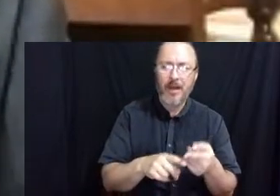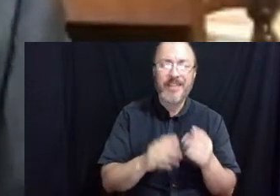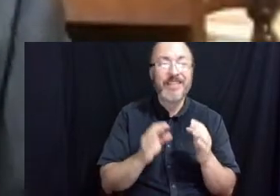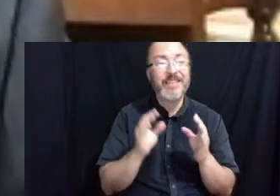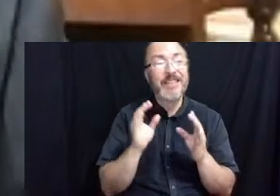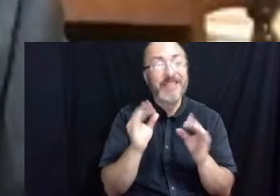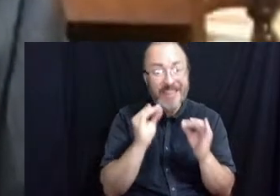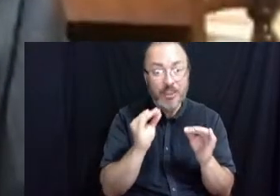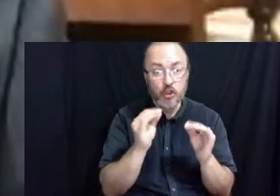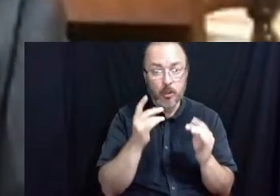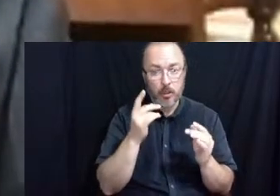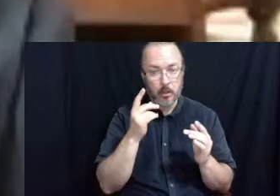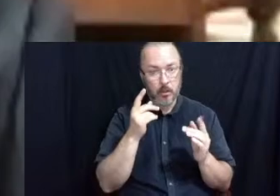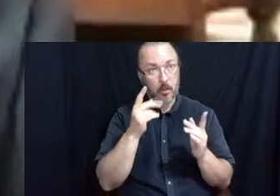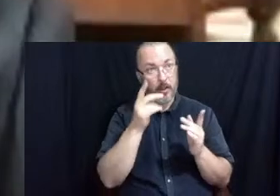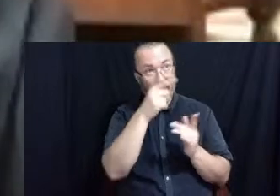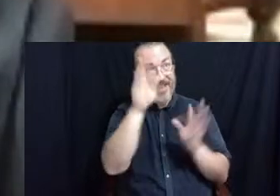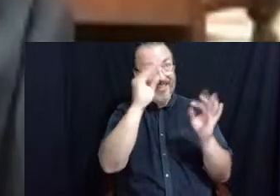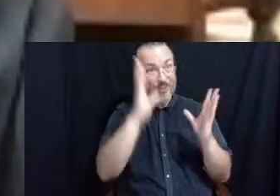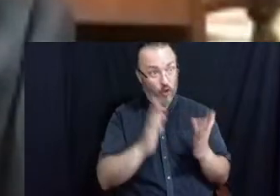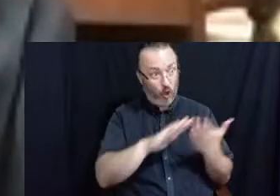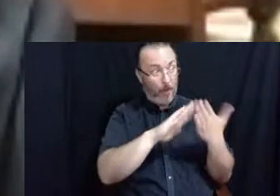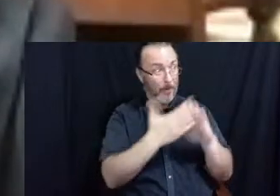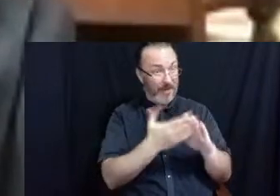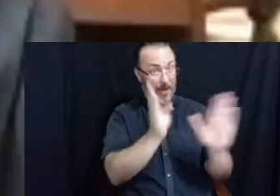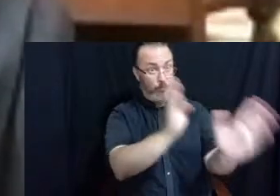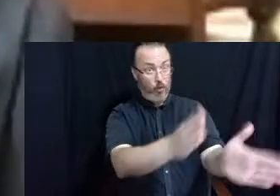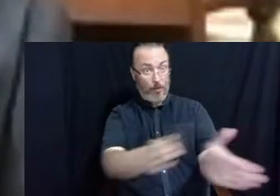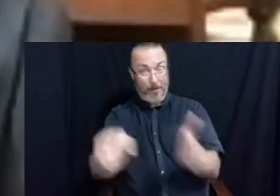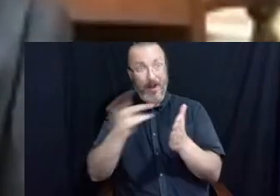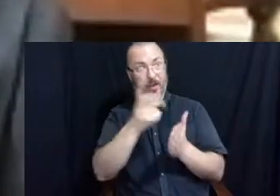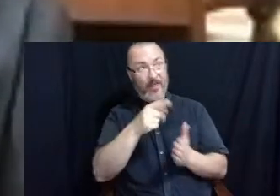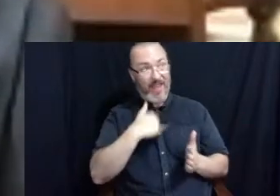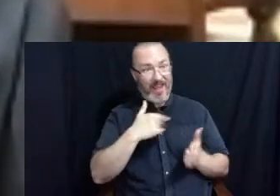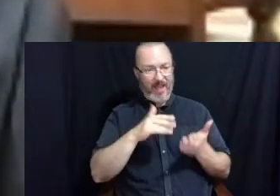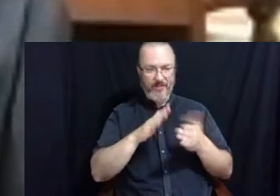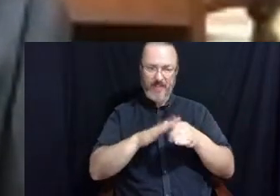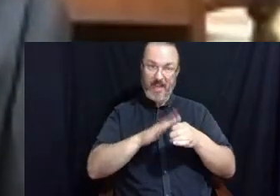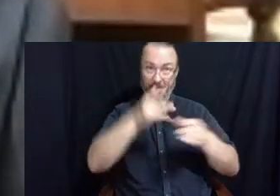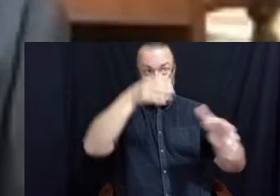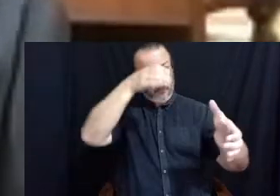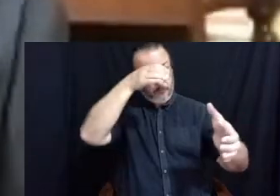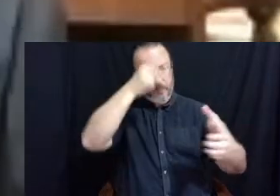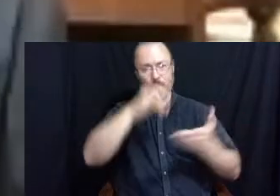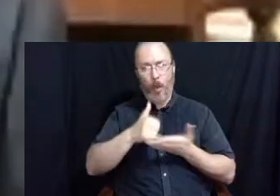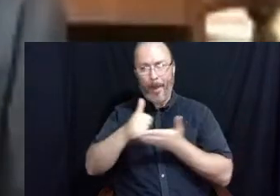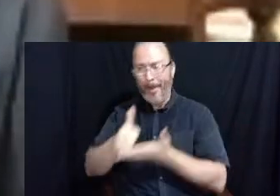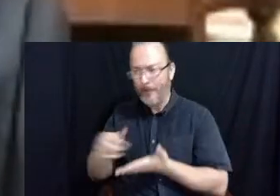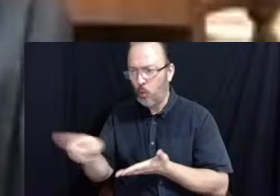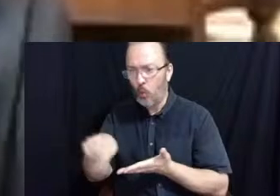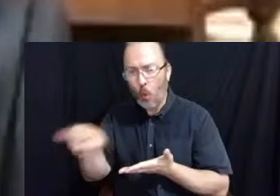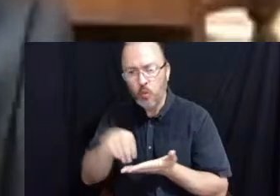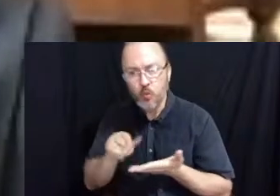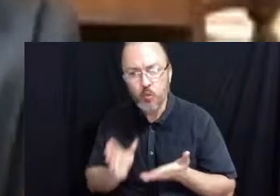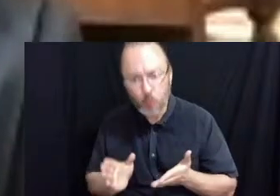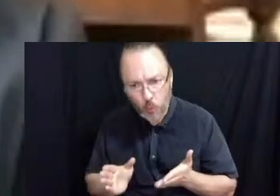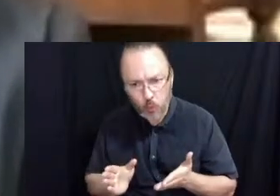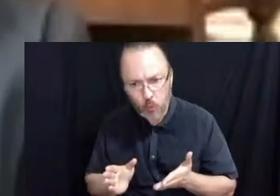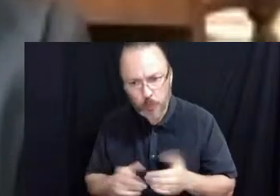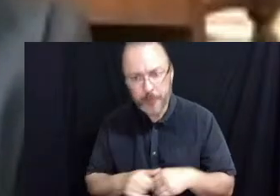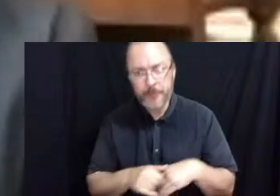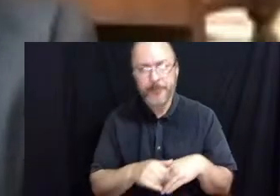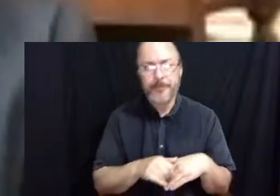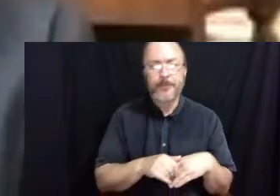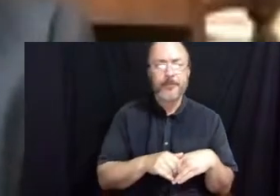pouvoir doter les enseignants des moyens, ressources et connaissances nécessaires pour les aider à épauler et soutenir